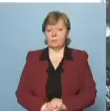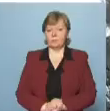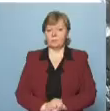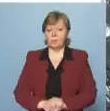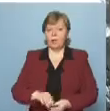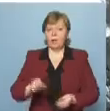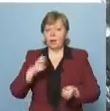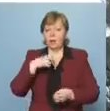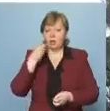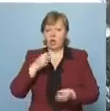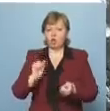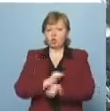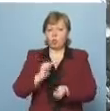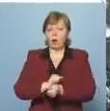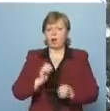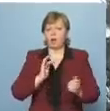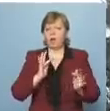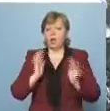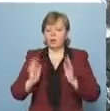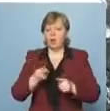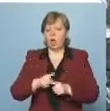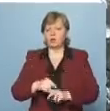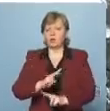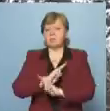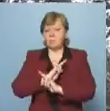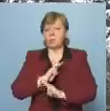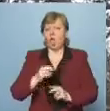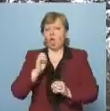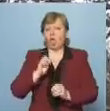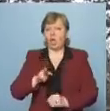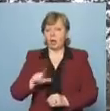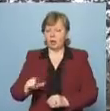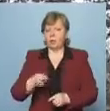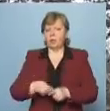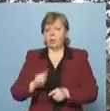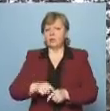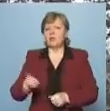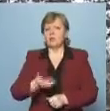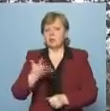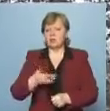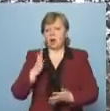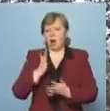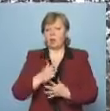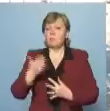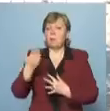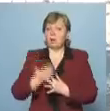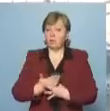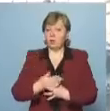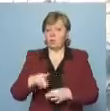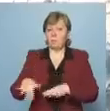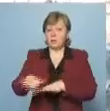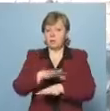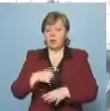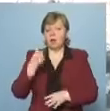Гниль, сухие кора и хвоя – признаки елки-мертвеца. Таких хвойников где-то единицы, где-то половина массива. В Сарапуле